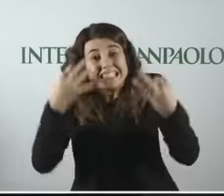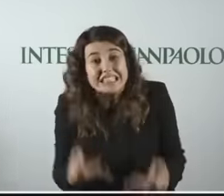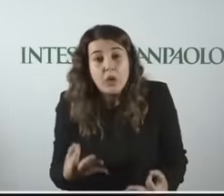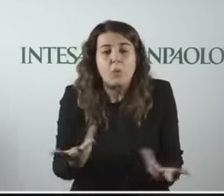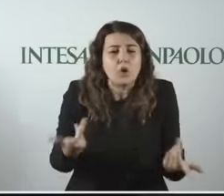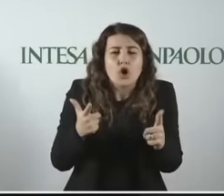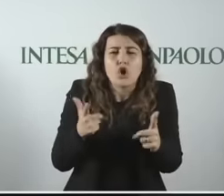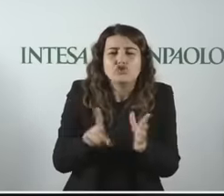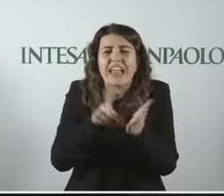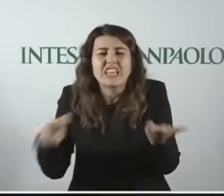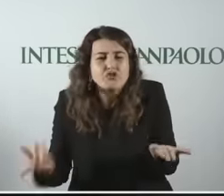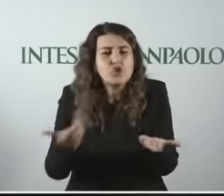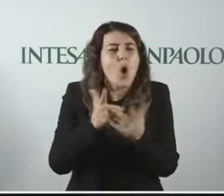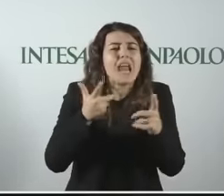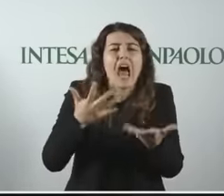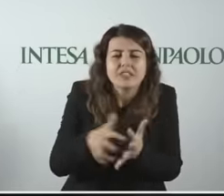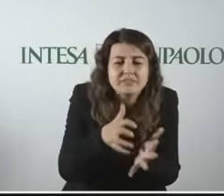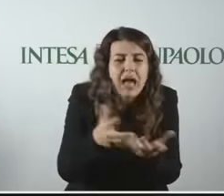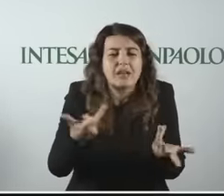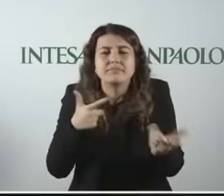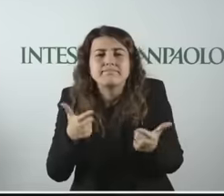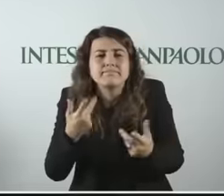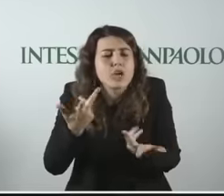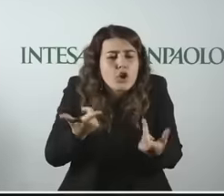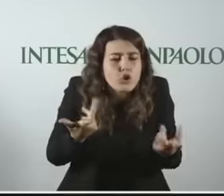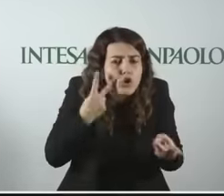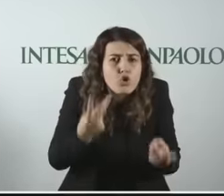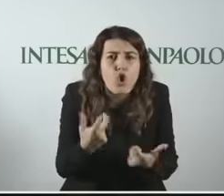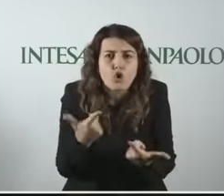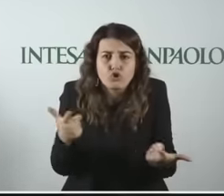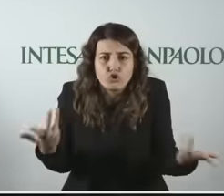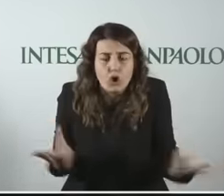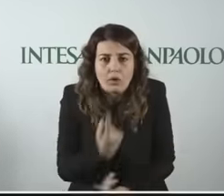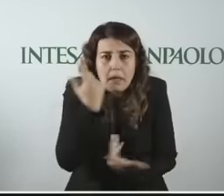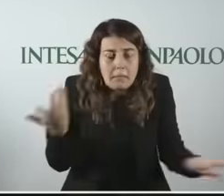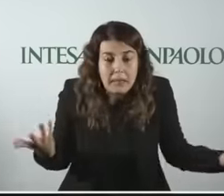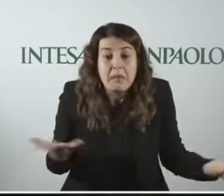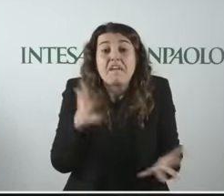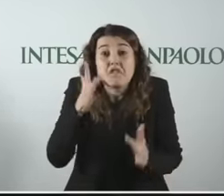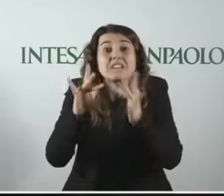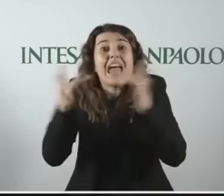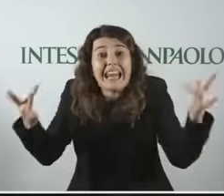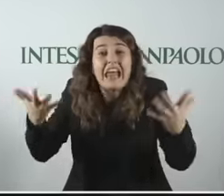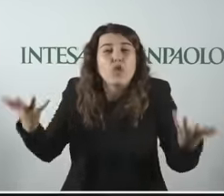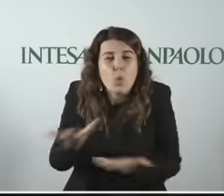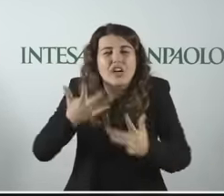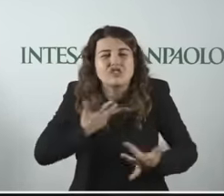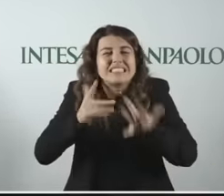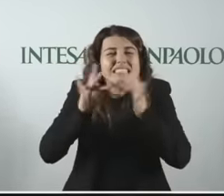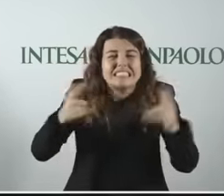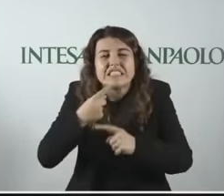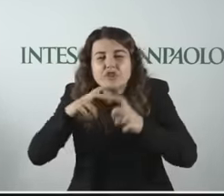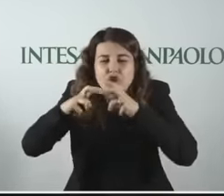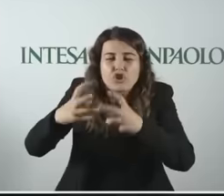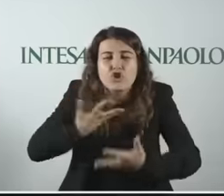fuori in nessun dizionario in nessuna raccolta di citazioni anche se c'è da qualche parte in rete si trova qualche sito che dice